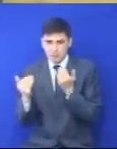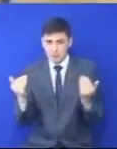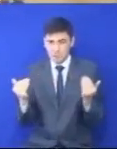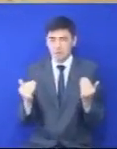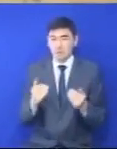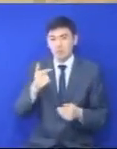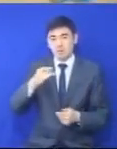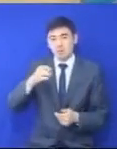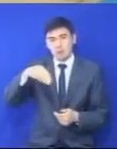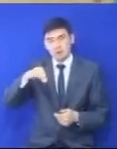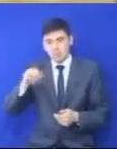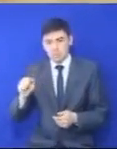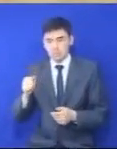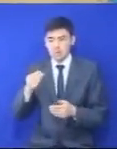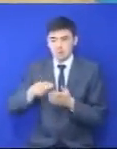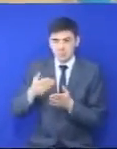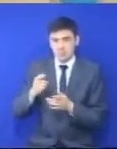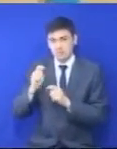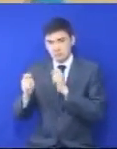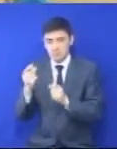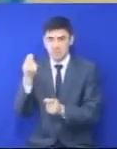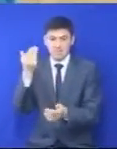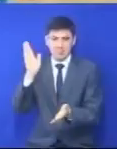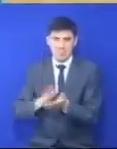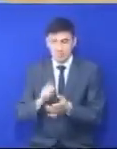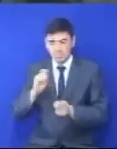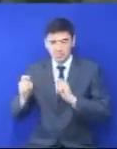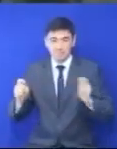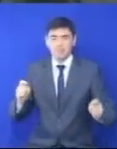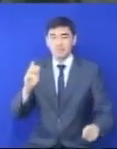жүлдегерлер грамота медальдармен марапатталып, ақшалай сыйлықтарға ие